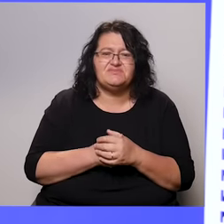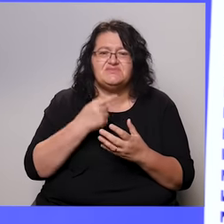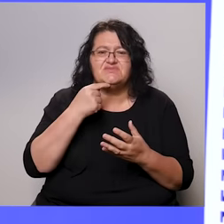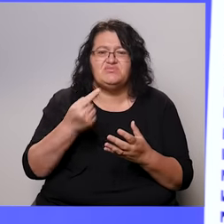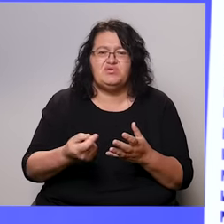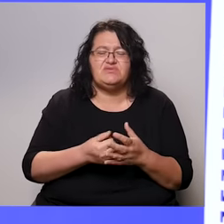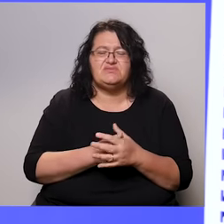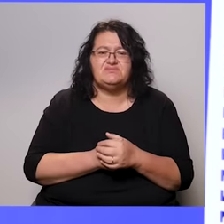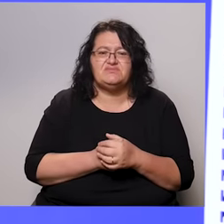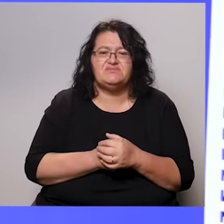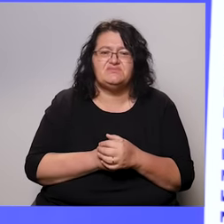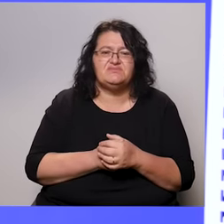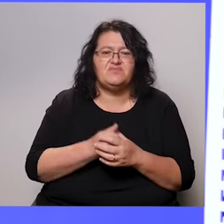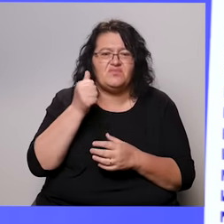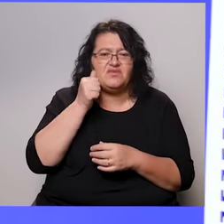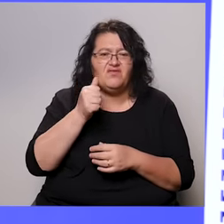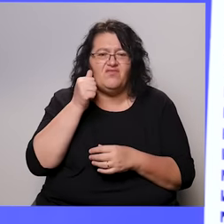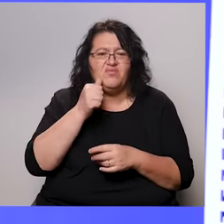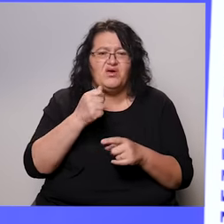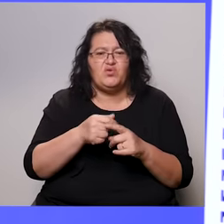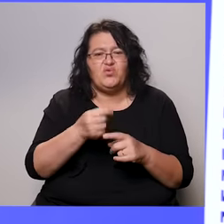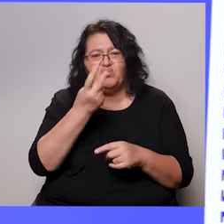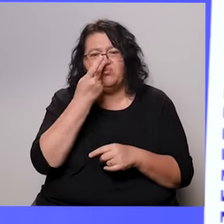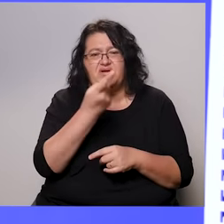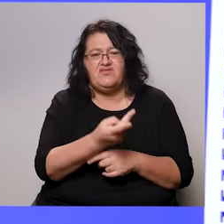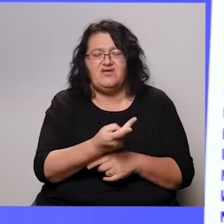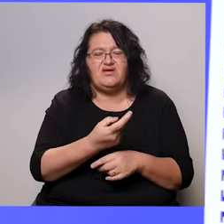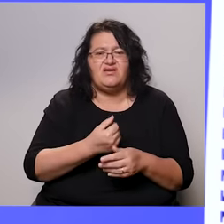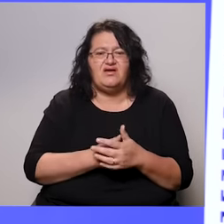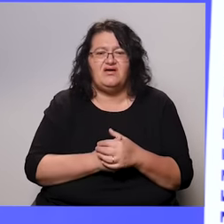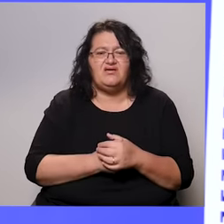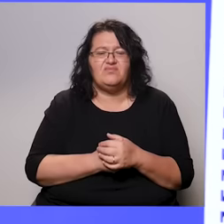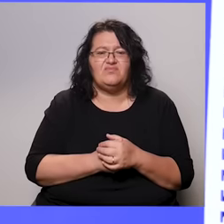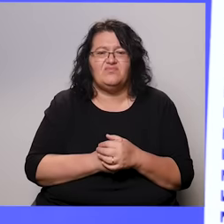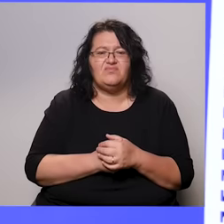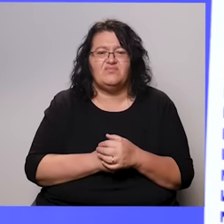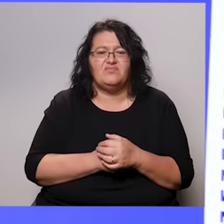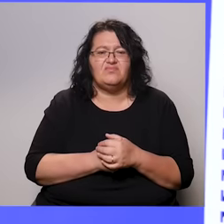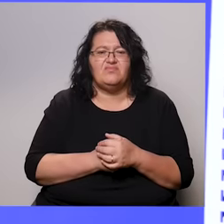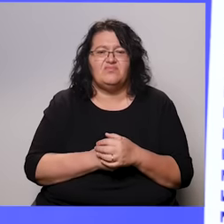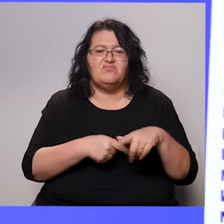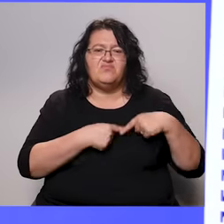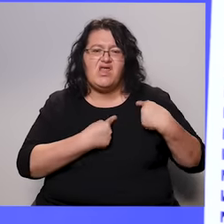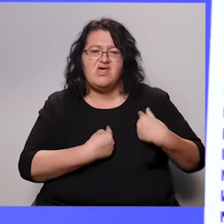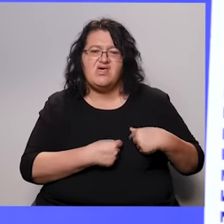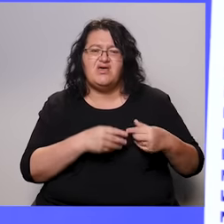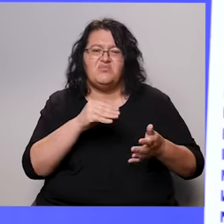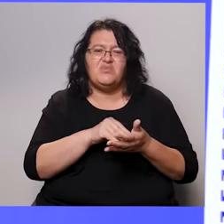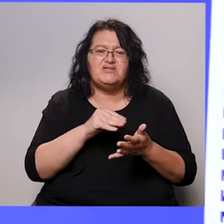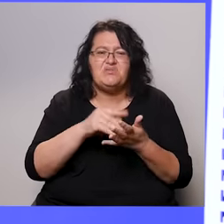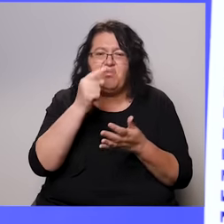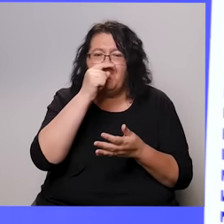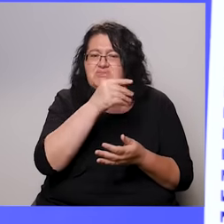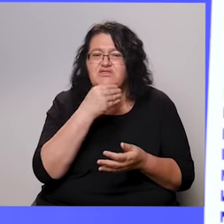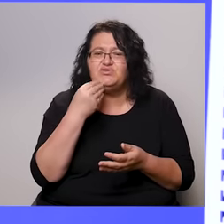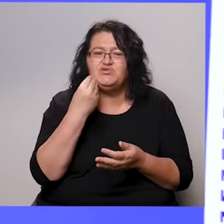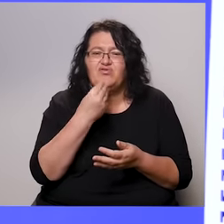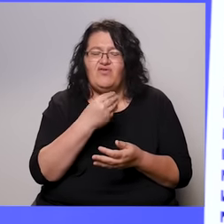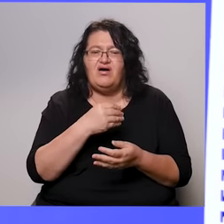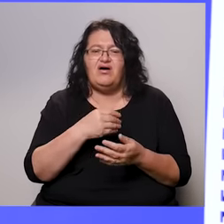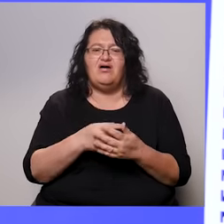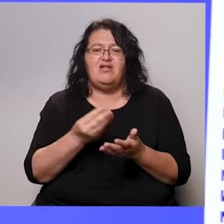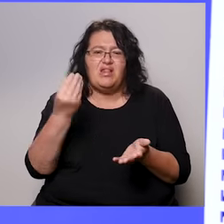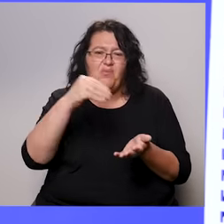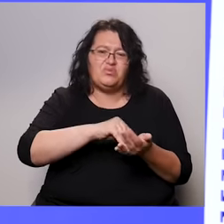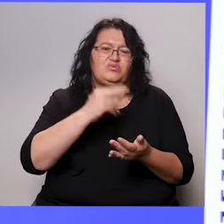Zice, femeie, zice, cu privire la golul care tu l-ai în inima ta. Golul l-ai pus